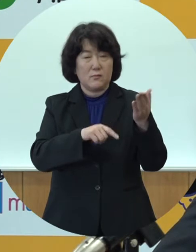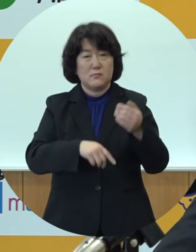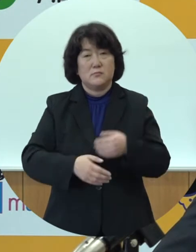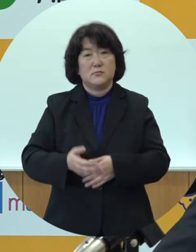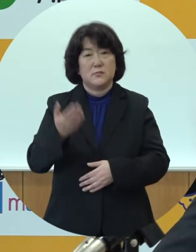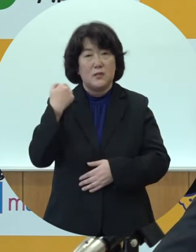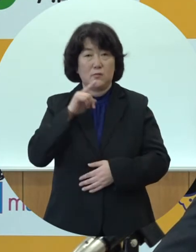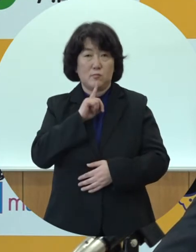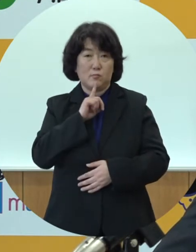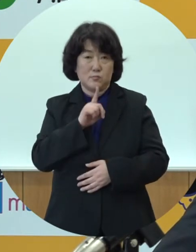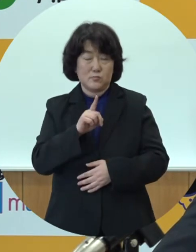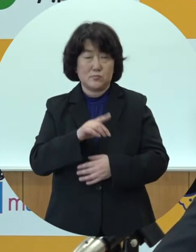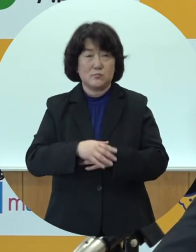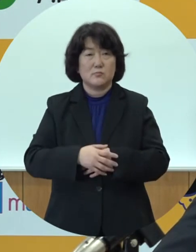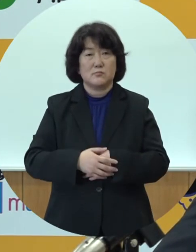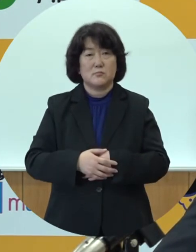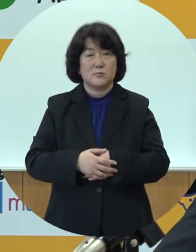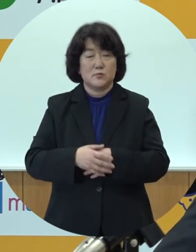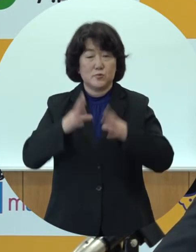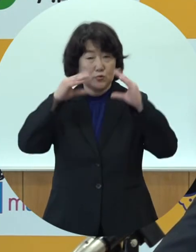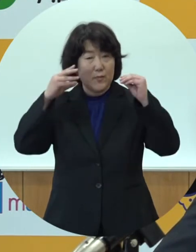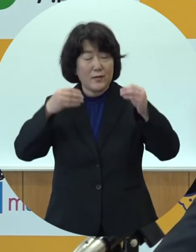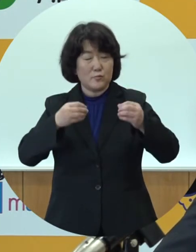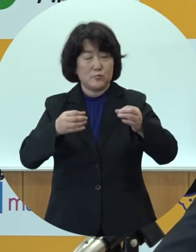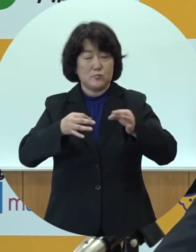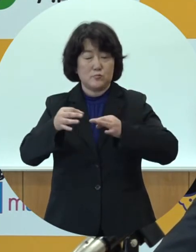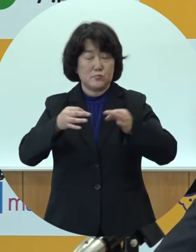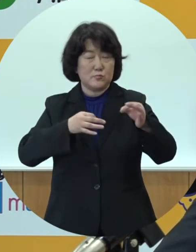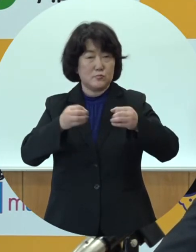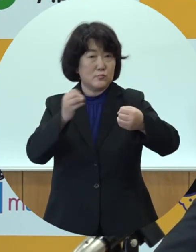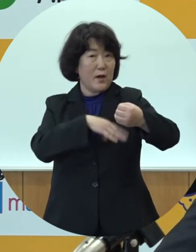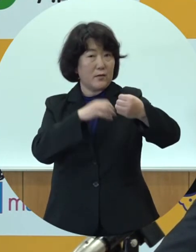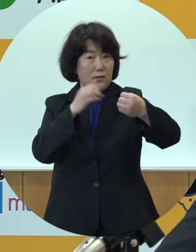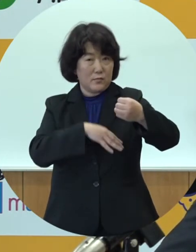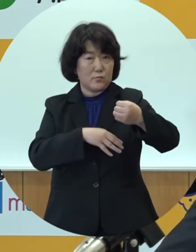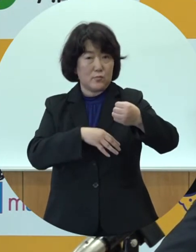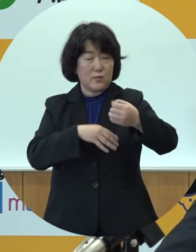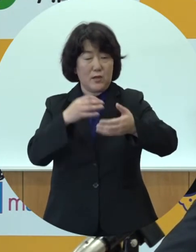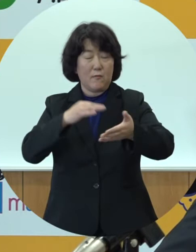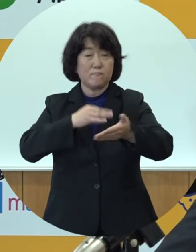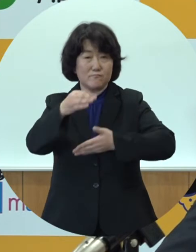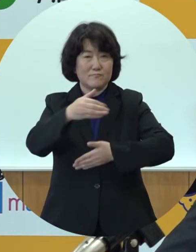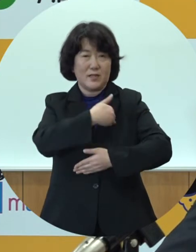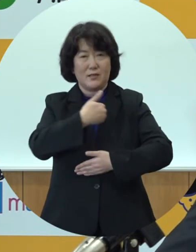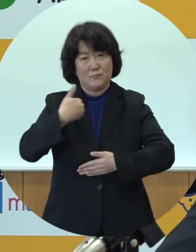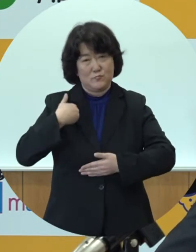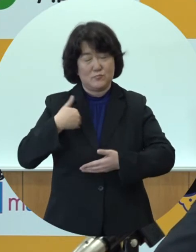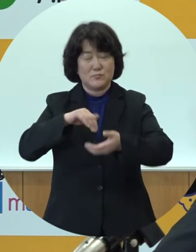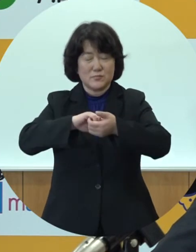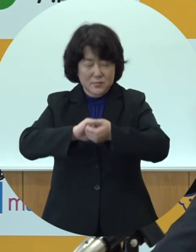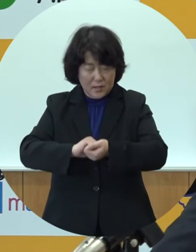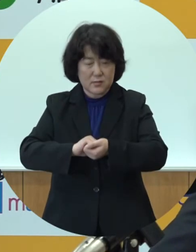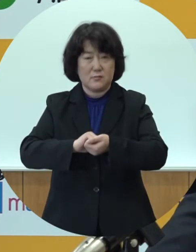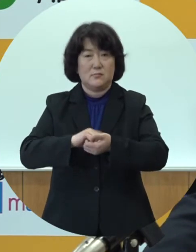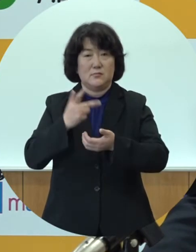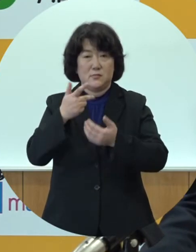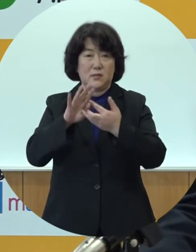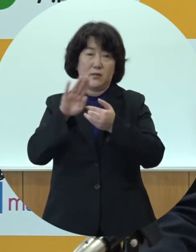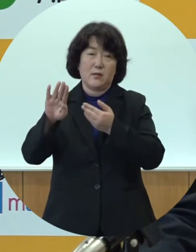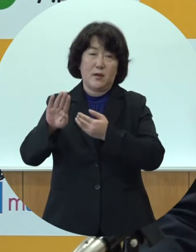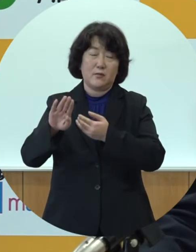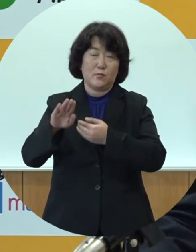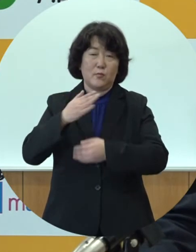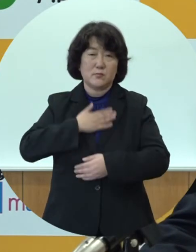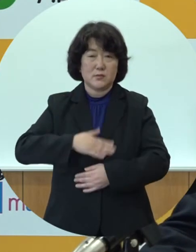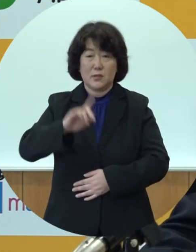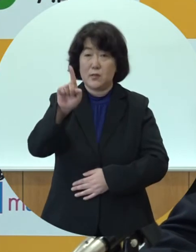ご紹介をいたしましたスマイルマーケットでもお買い求めいただけますので、ぜひ市外にお住まいのお